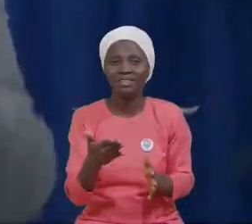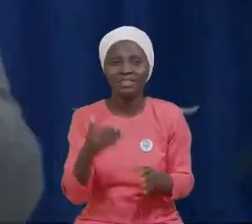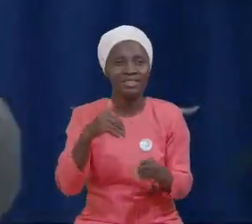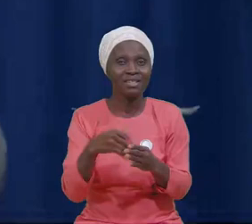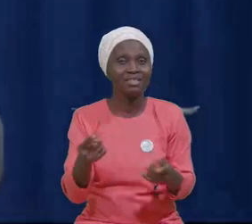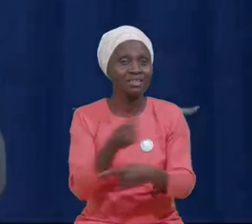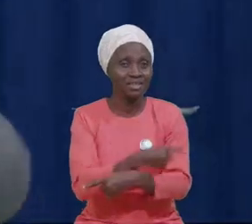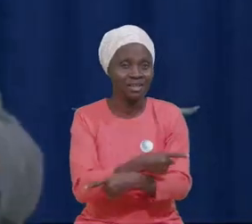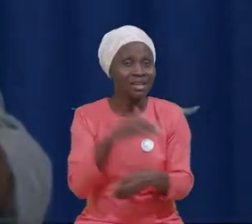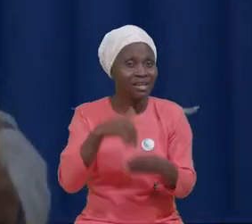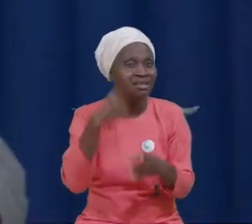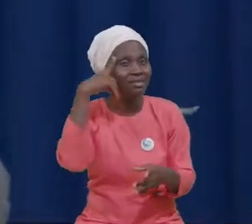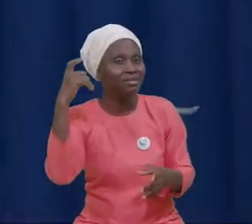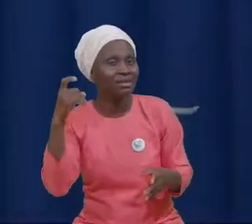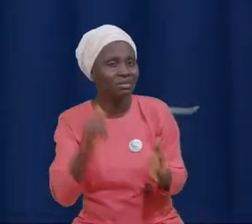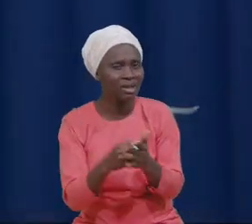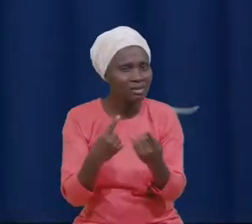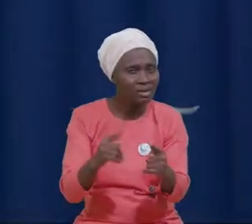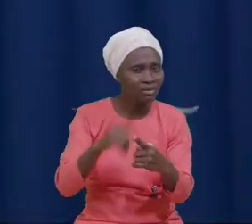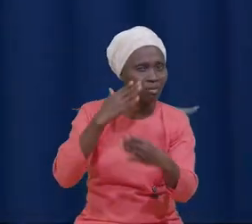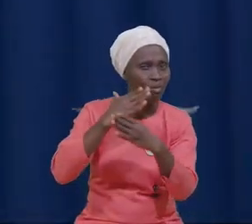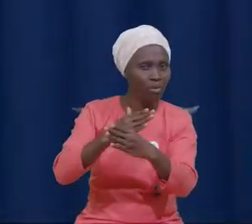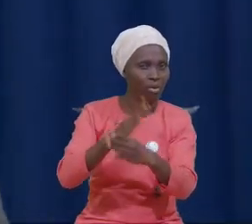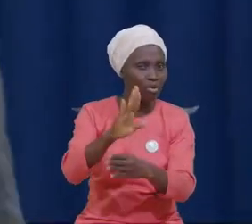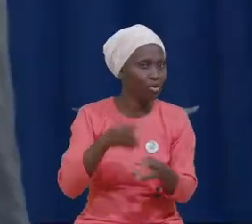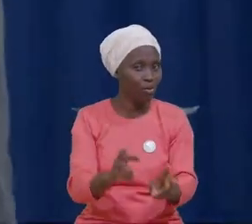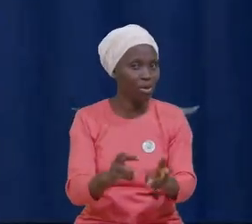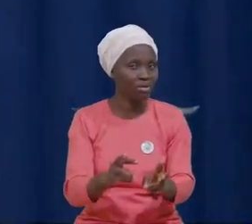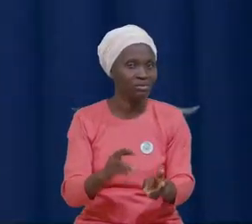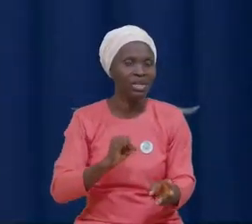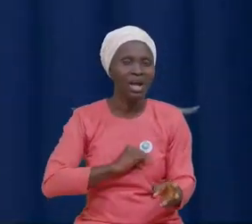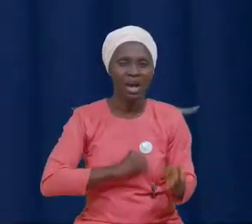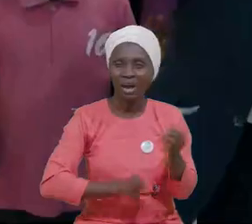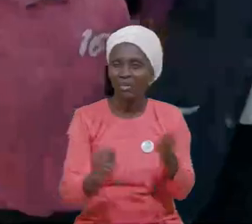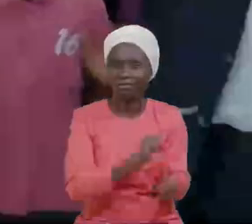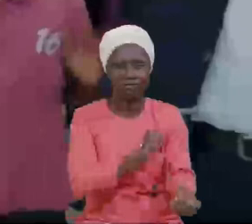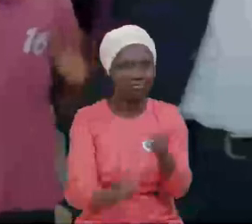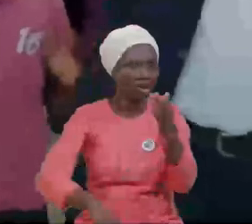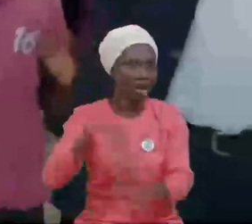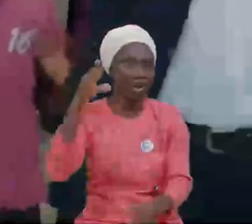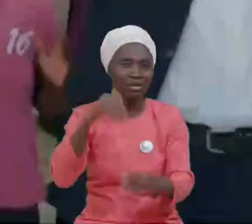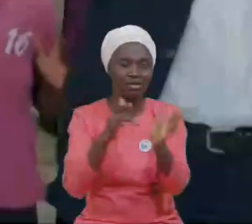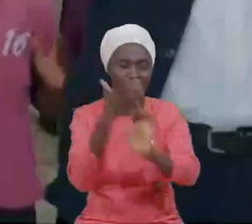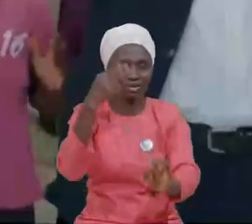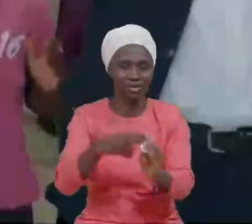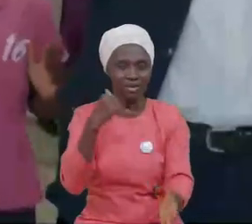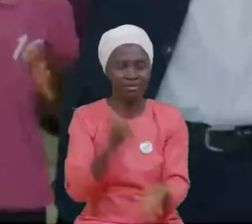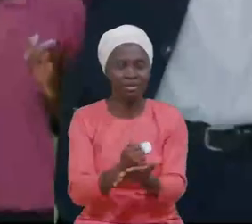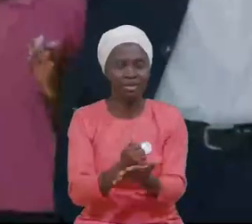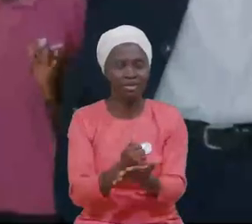Tout ce qui est dans la journée, dans le rêve, qui va essayer de bloquer votre chemin, je balaie tout devant vous